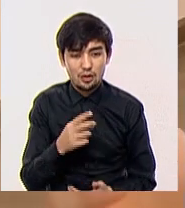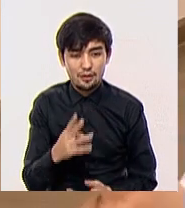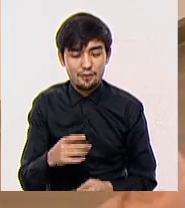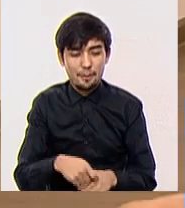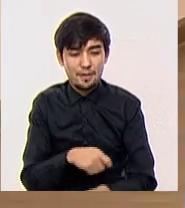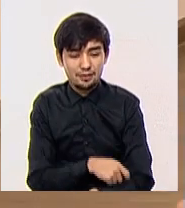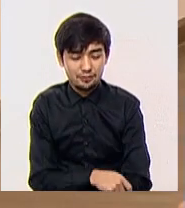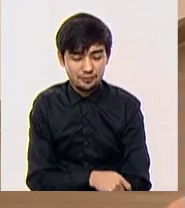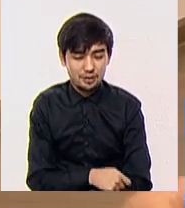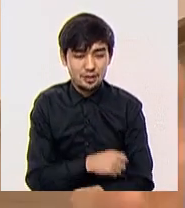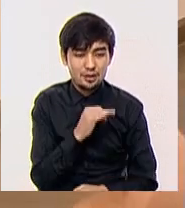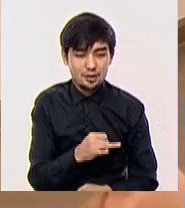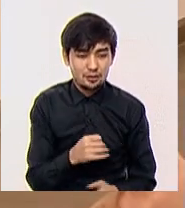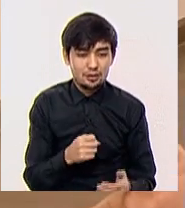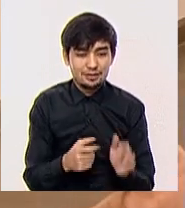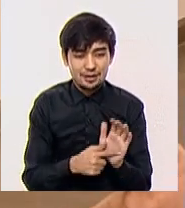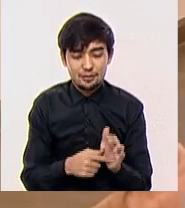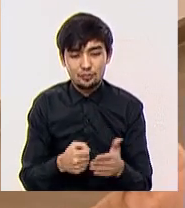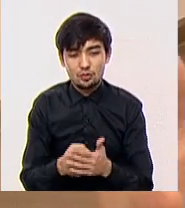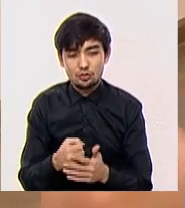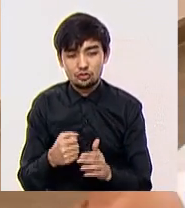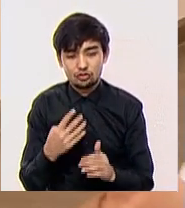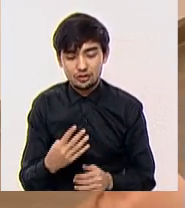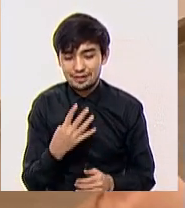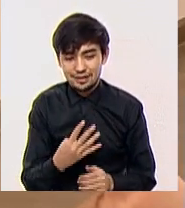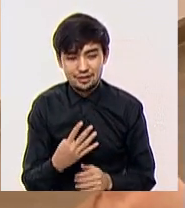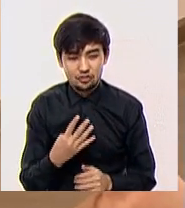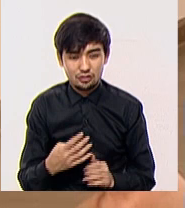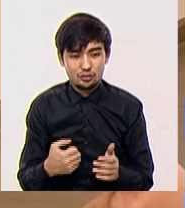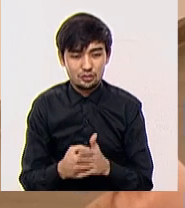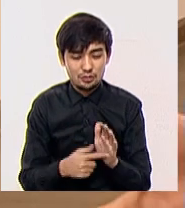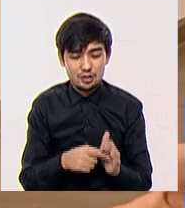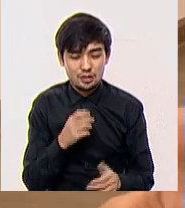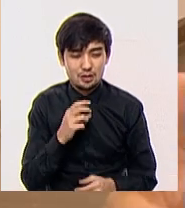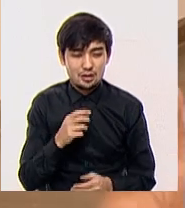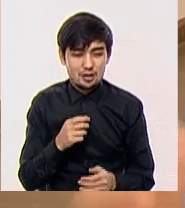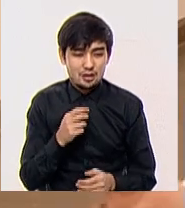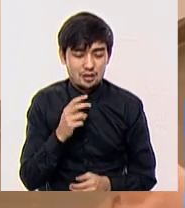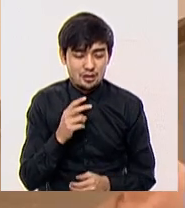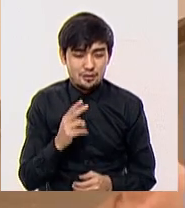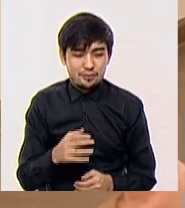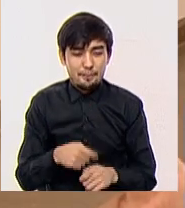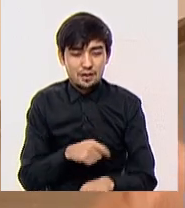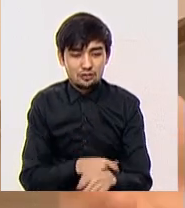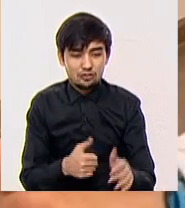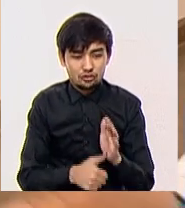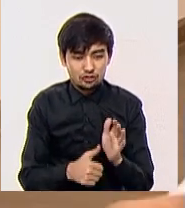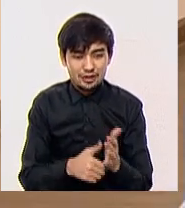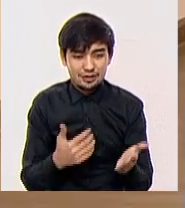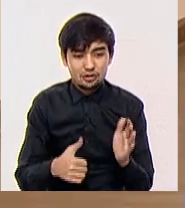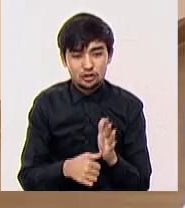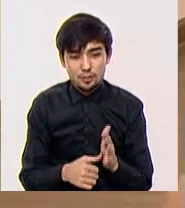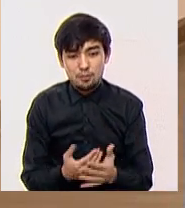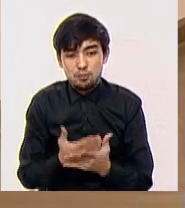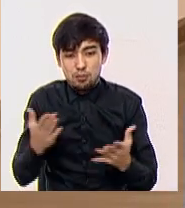метров при аренде. Для семьи 4-5 человек площадь жилья не больше 60 квадратных метров. Для семьи из 6 человек и